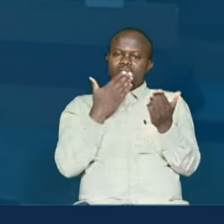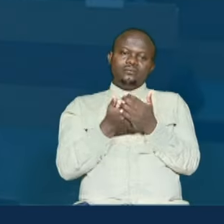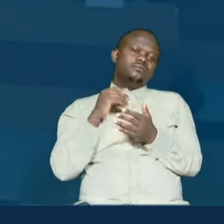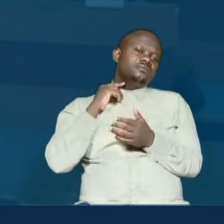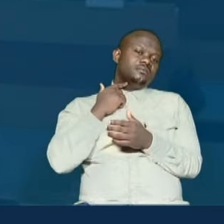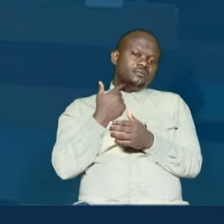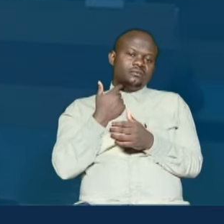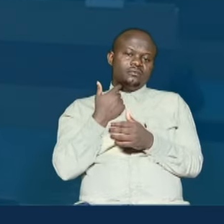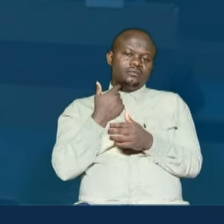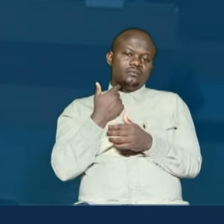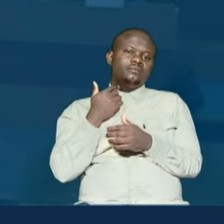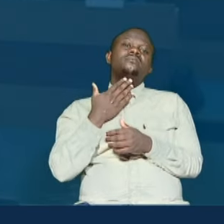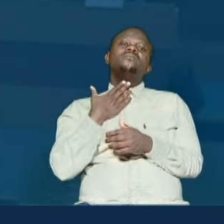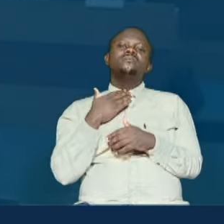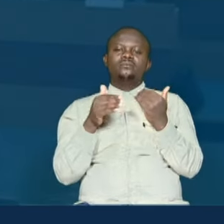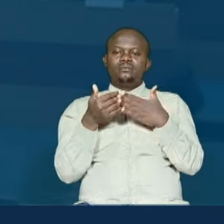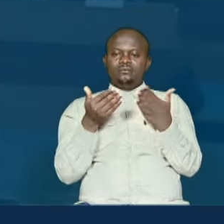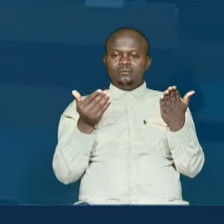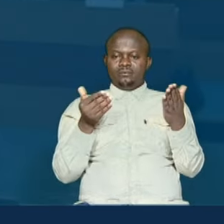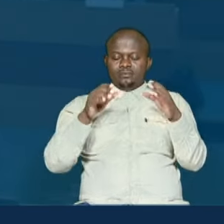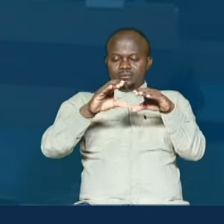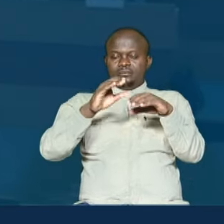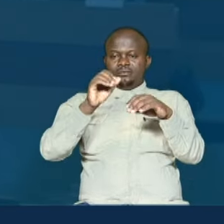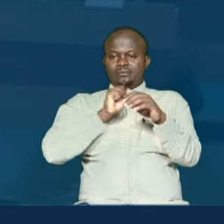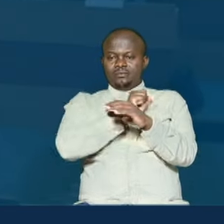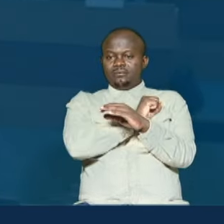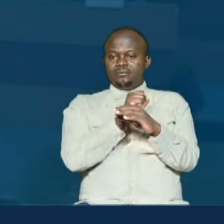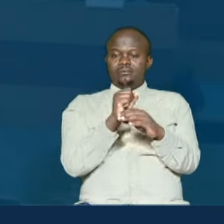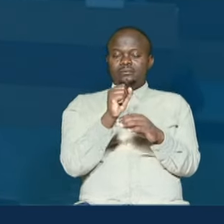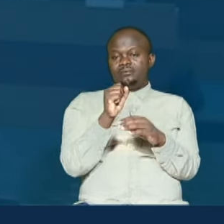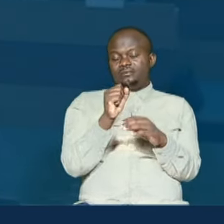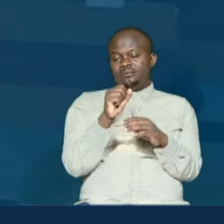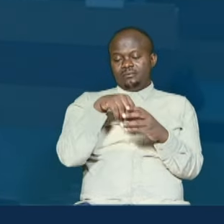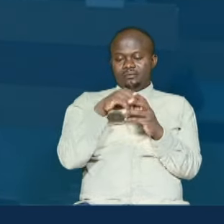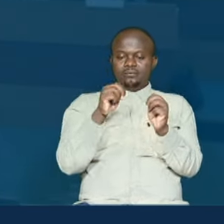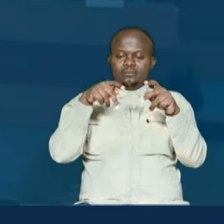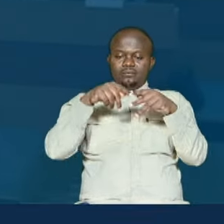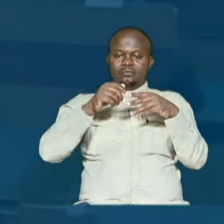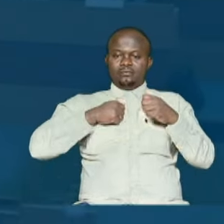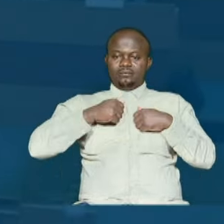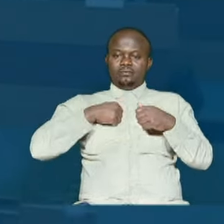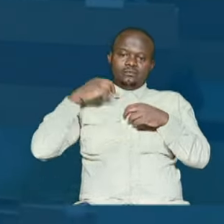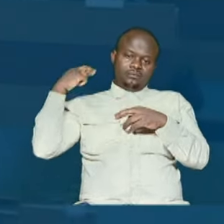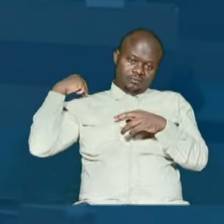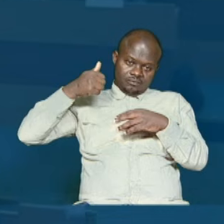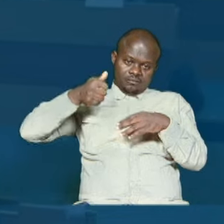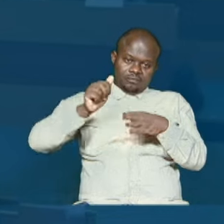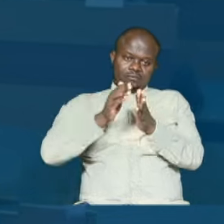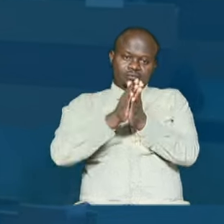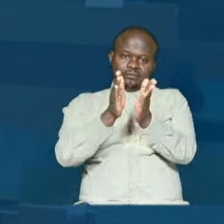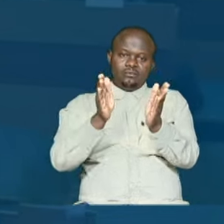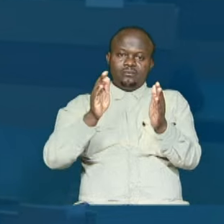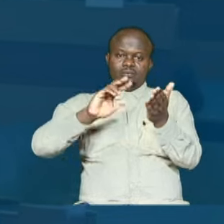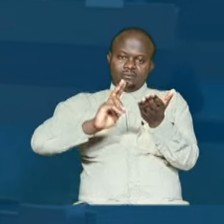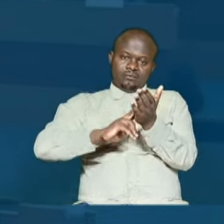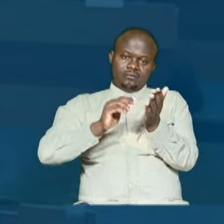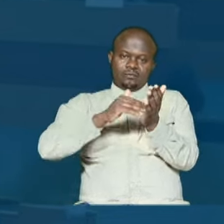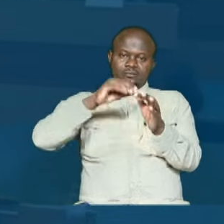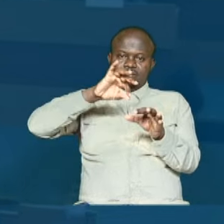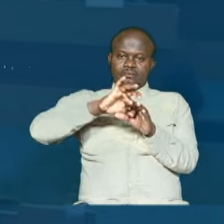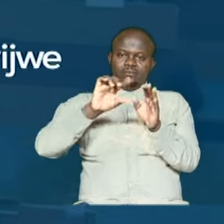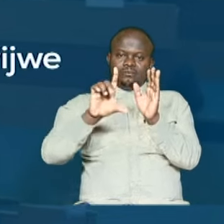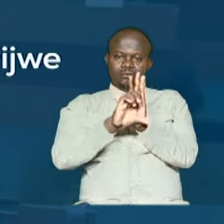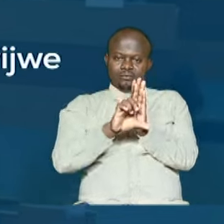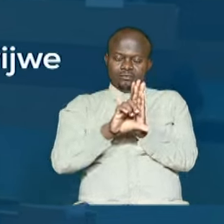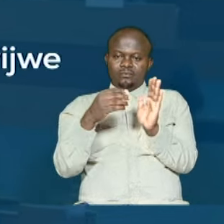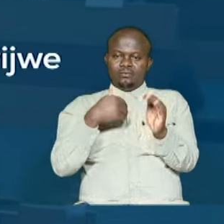kigana. Umutwe wa Sena ni umwe mu mitwe ibiri igize inteko ishinga amategeko y'u Rwanda. Inshingano rusange zawo ni ukwemeza no gutora amategeko